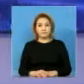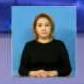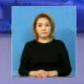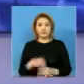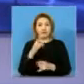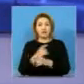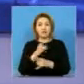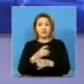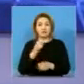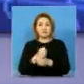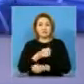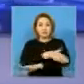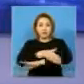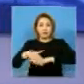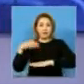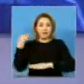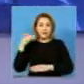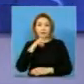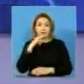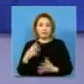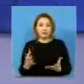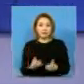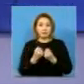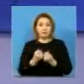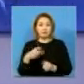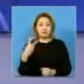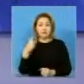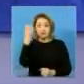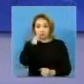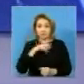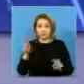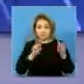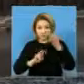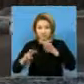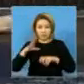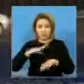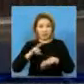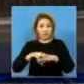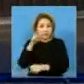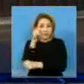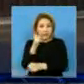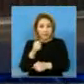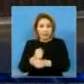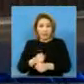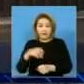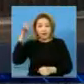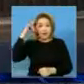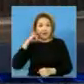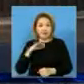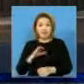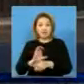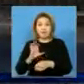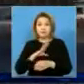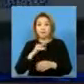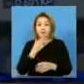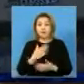Алаяқтық жасап шекарасып кеткен ақтөбелік Ресейде ұсталды. Ол 2 жыл бойы іздеуде болған. Полиция қызметкерлері күдіктіні Қазақстанға экстрадициялау